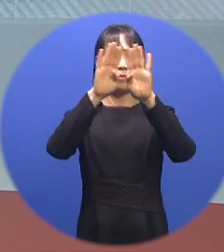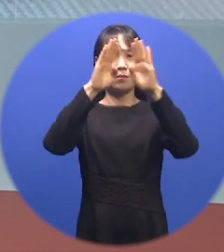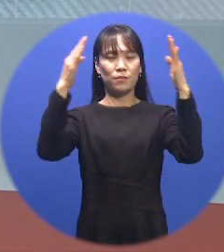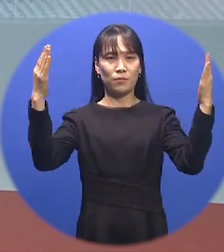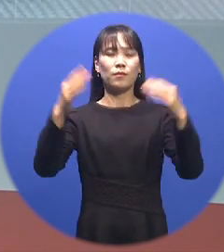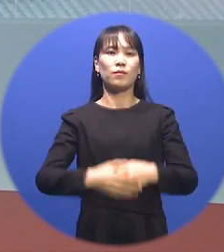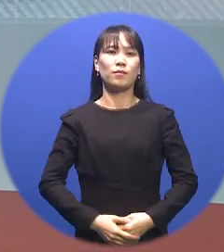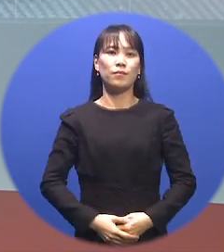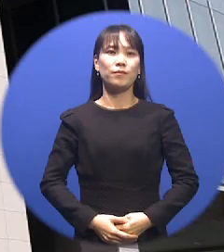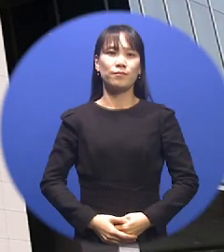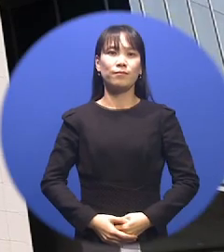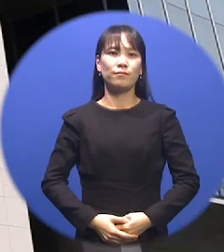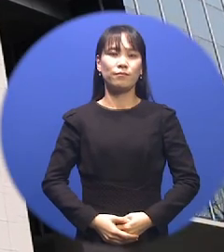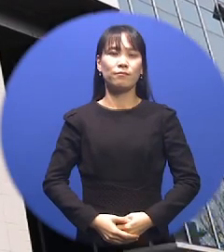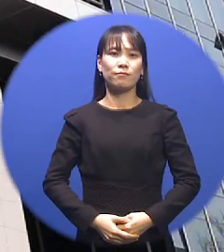임시회를 개회했습니다.